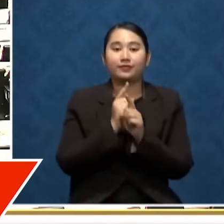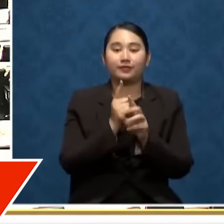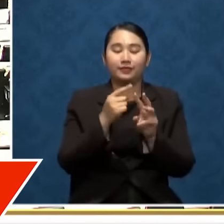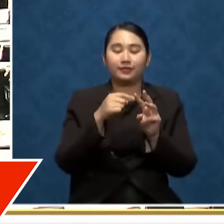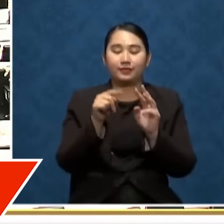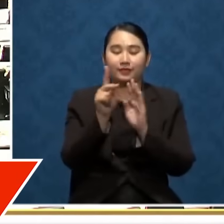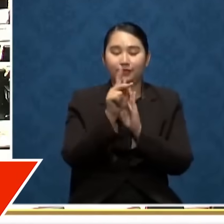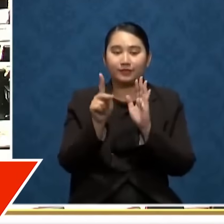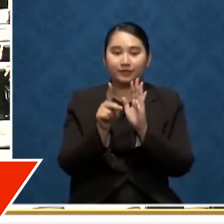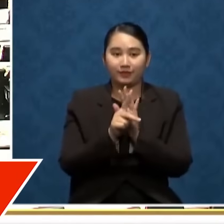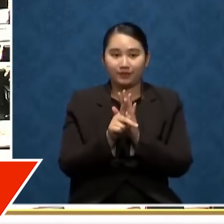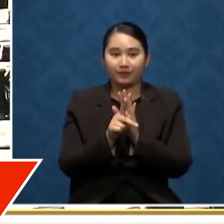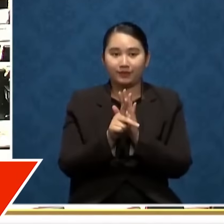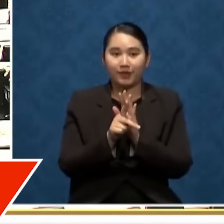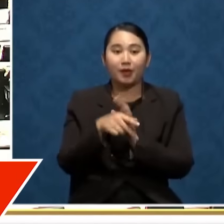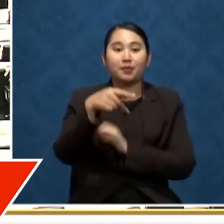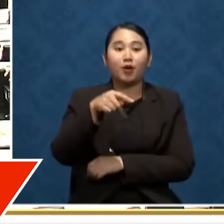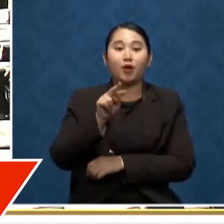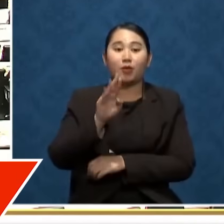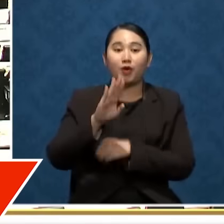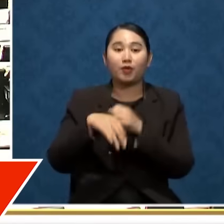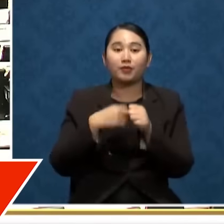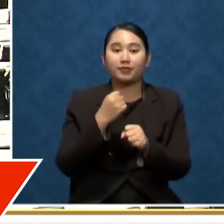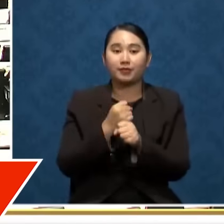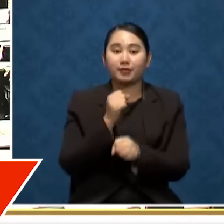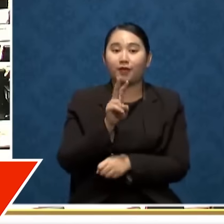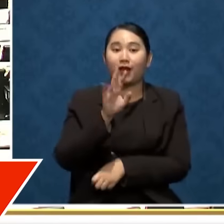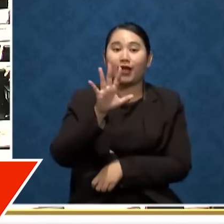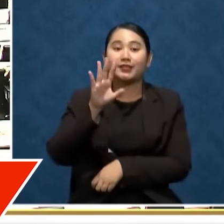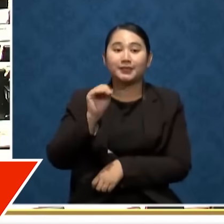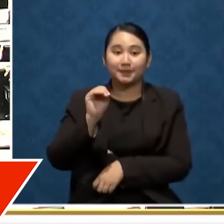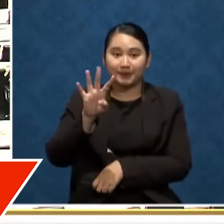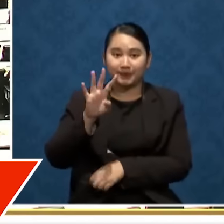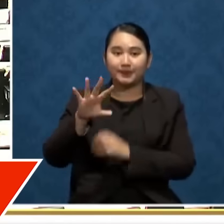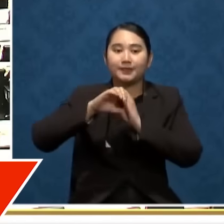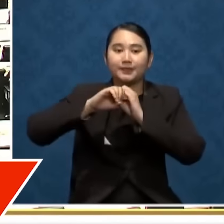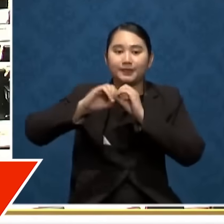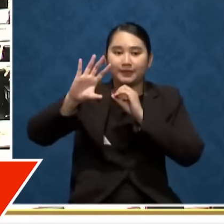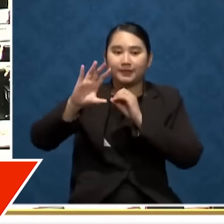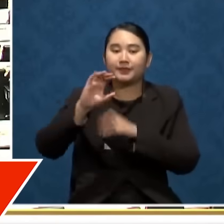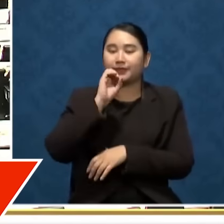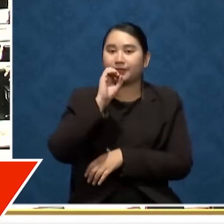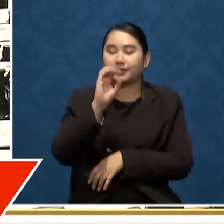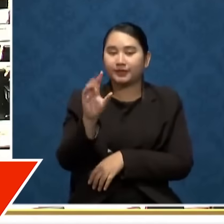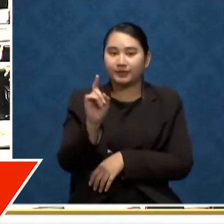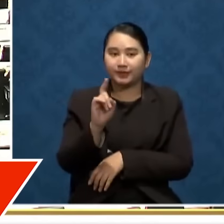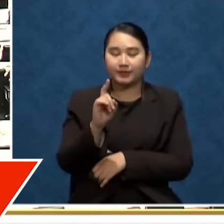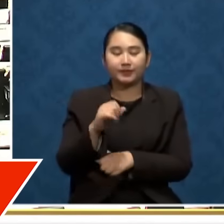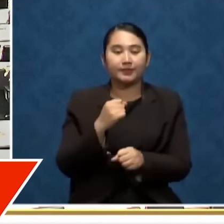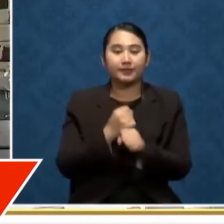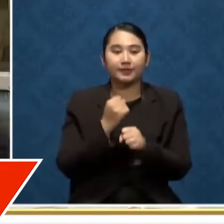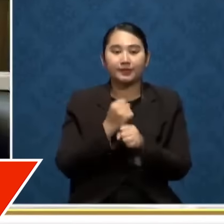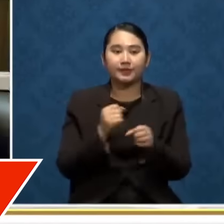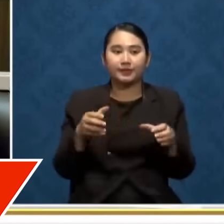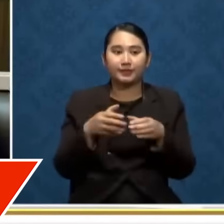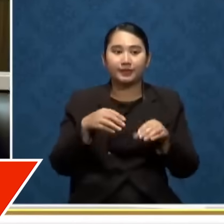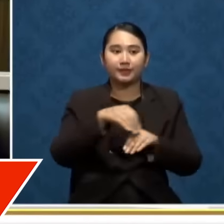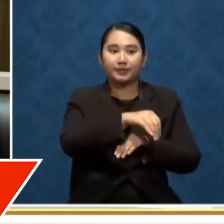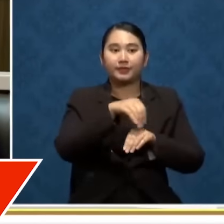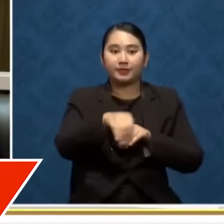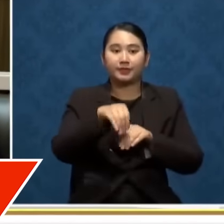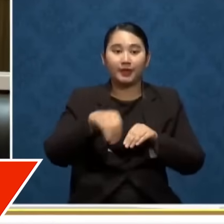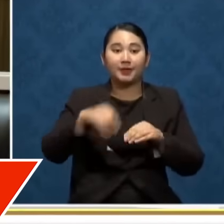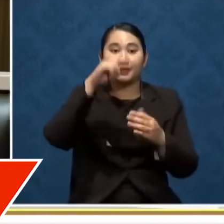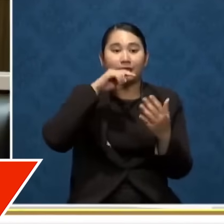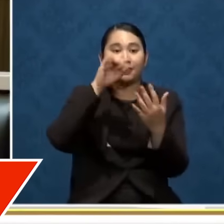กิจการประกอบการโทรคมนาคมนะครับ PCC กสทช.ท่านได้บอกว่านะครับเรามีการสร้างโครงข่ายพื้นฐานทั่ว